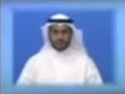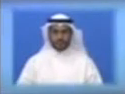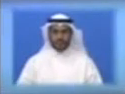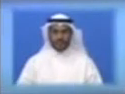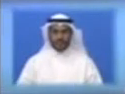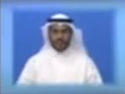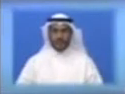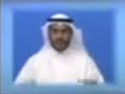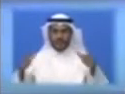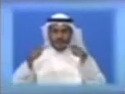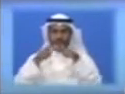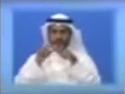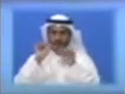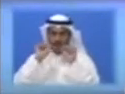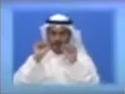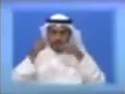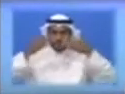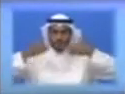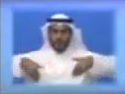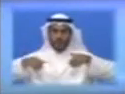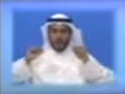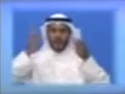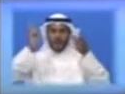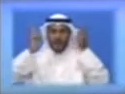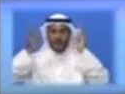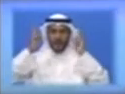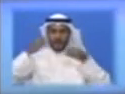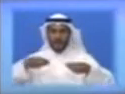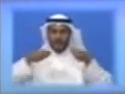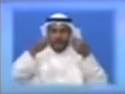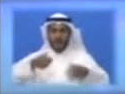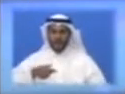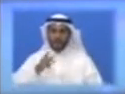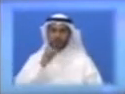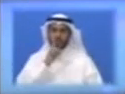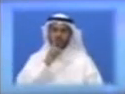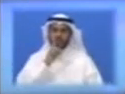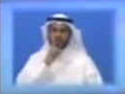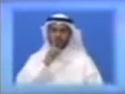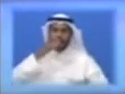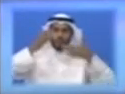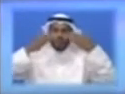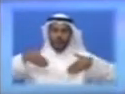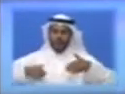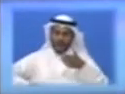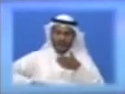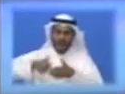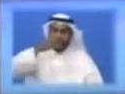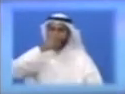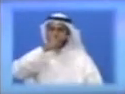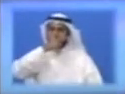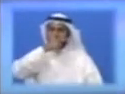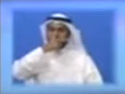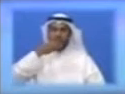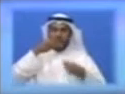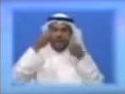أقامت مجموعة الخير التطوعية لذوي الاحتياجات الخاصة حفل تكريم جائزة أفضل أم معاق، والتي تسلط الضوء على